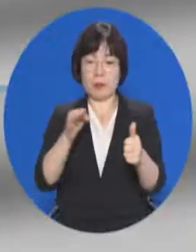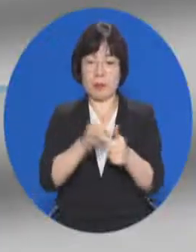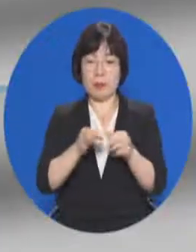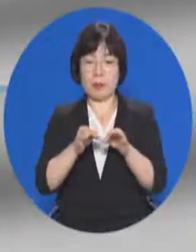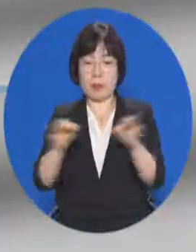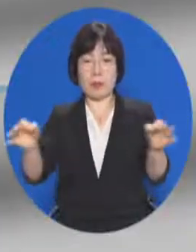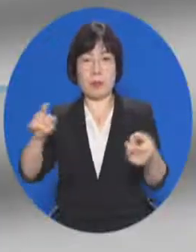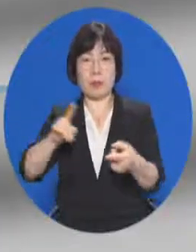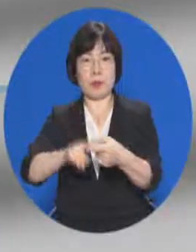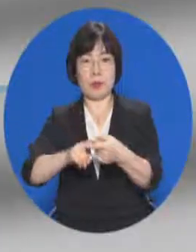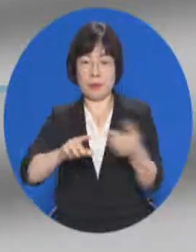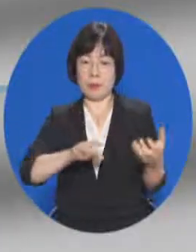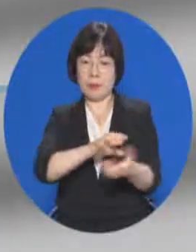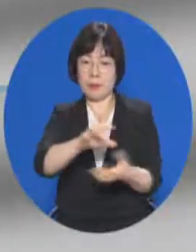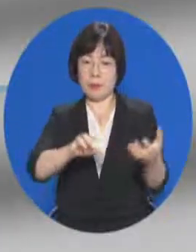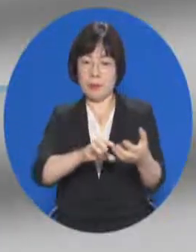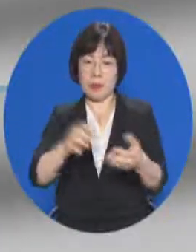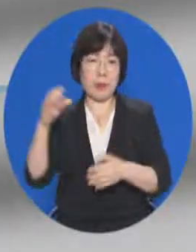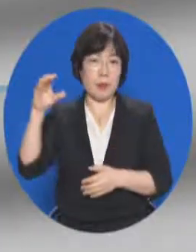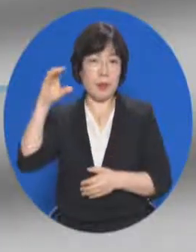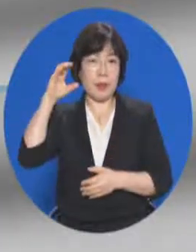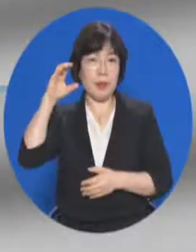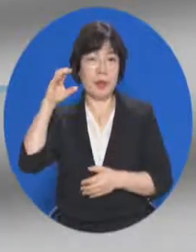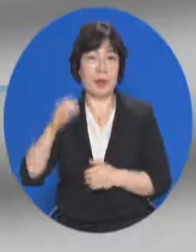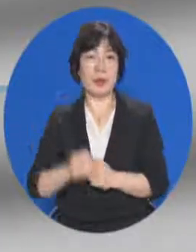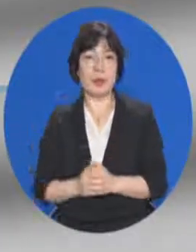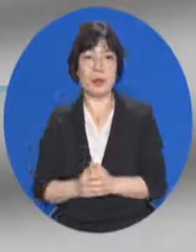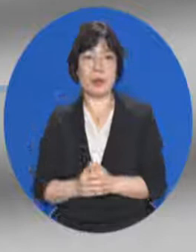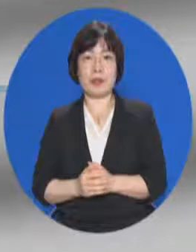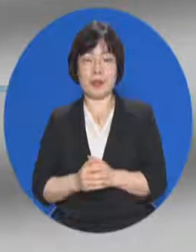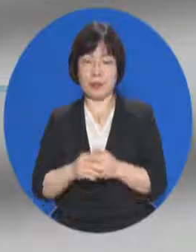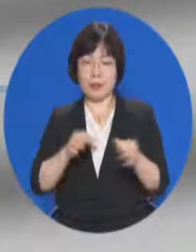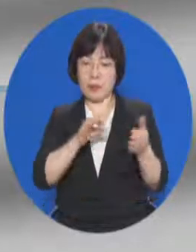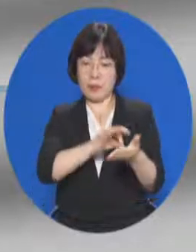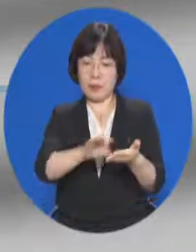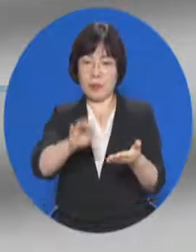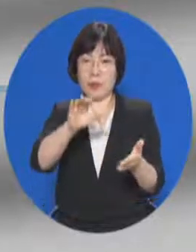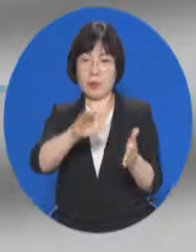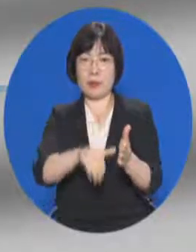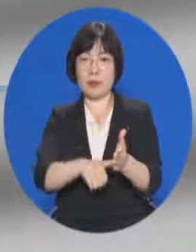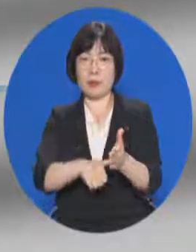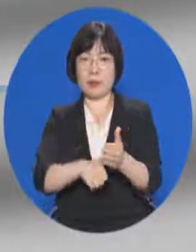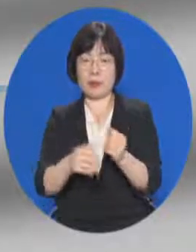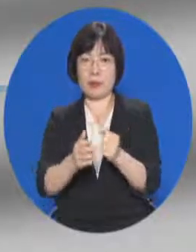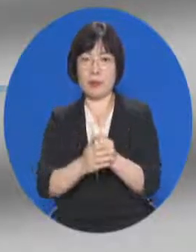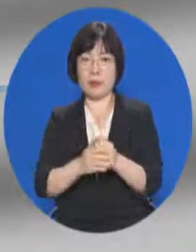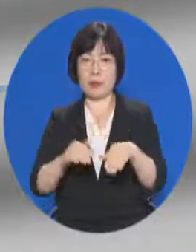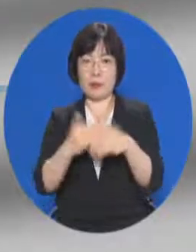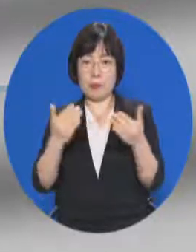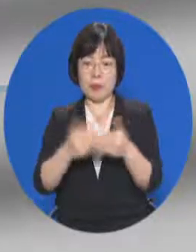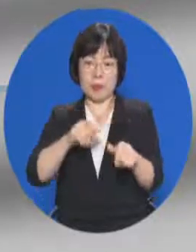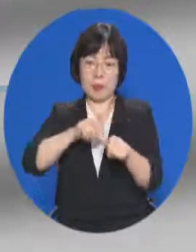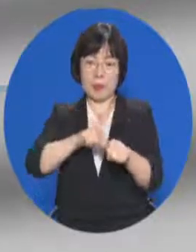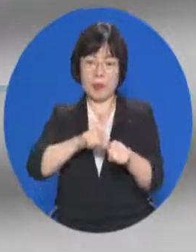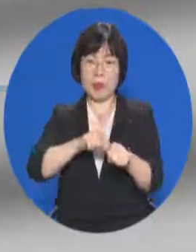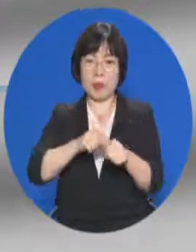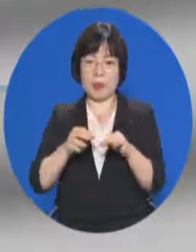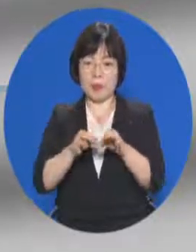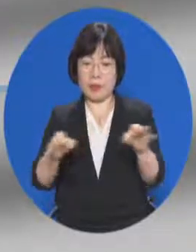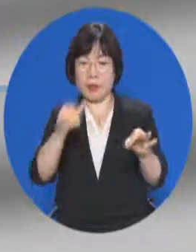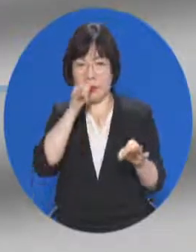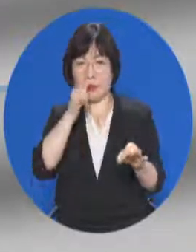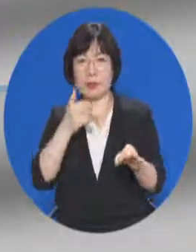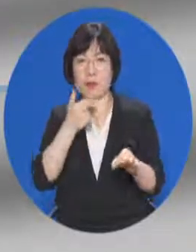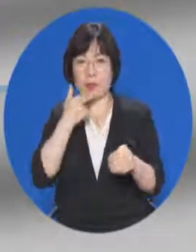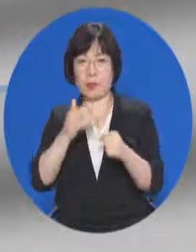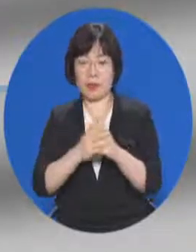대하여 좀 논란이 있다는 이야기를 들었습니다. 집행에 있어 강제적 배분에 있는지 아마